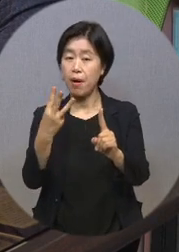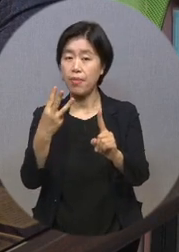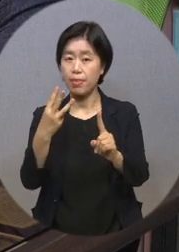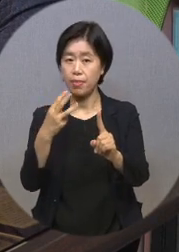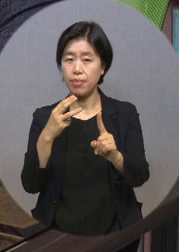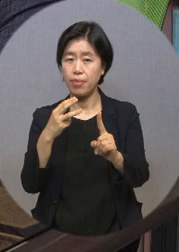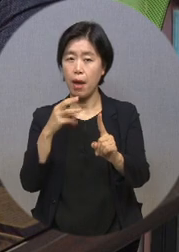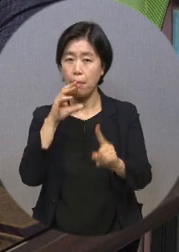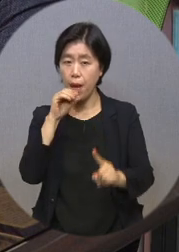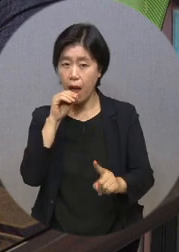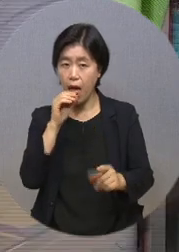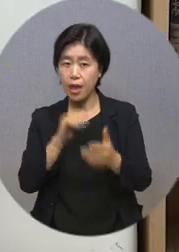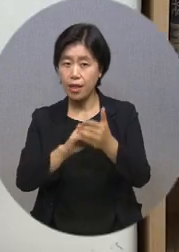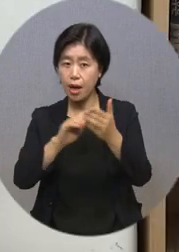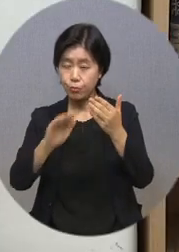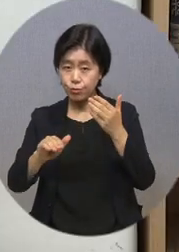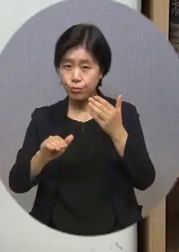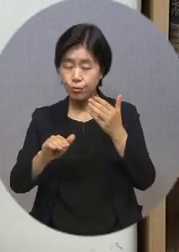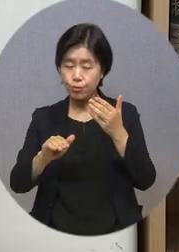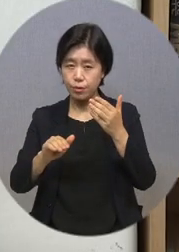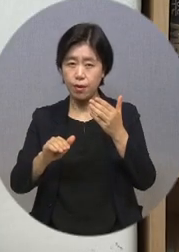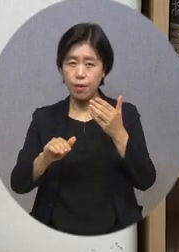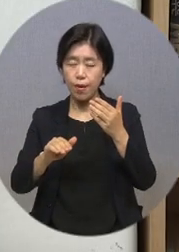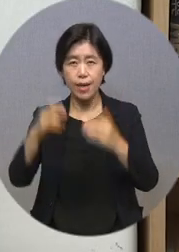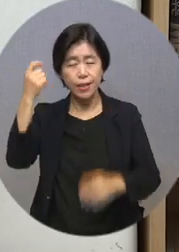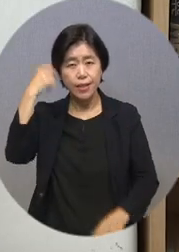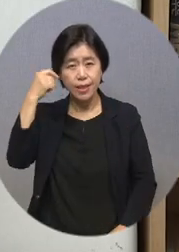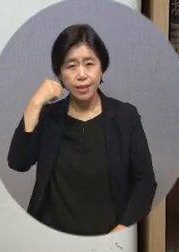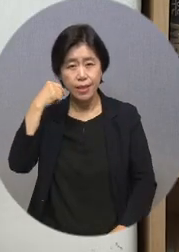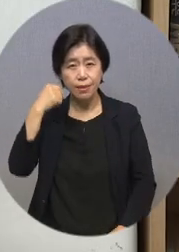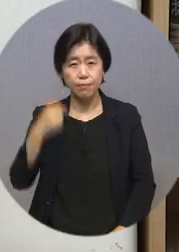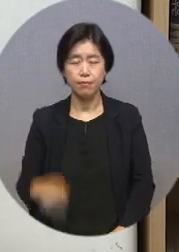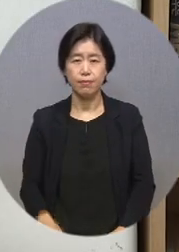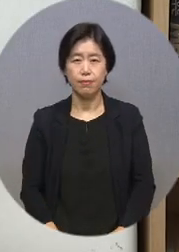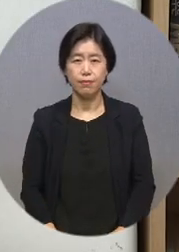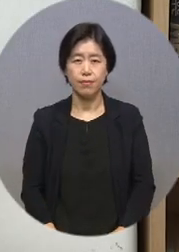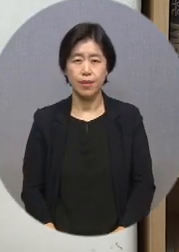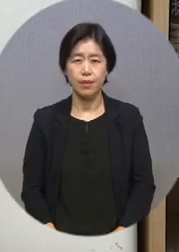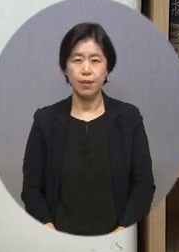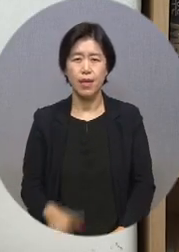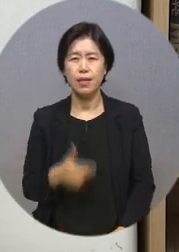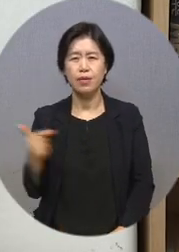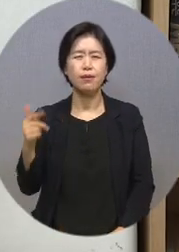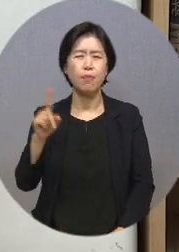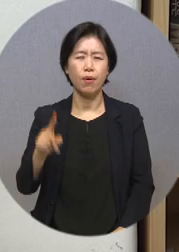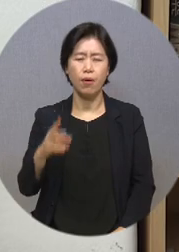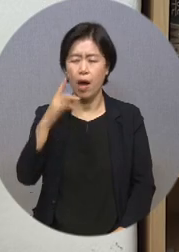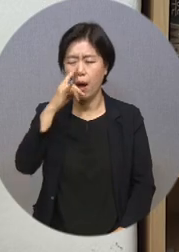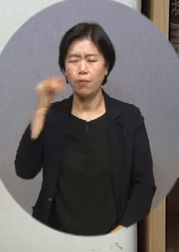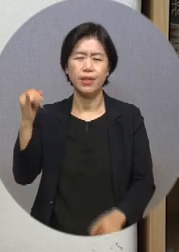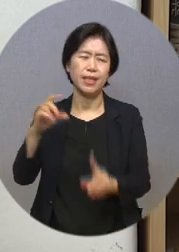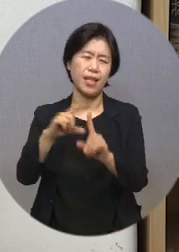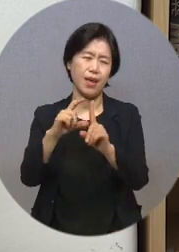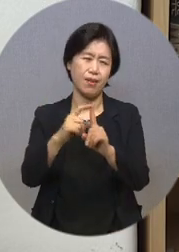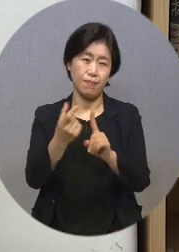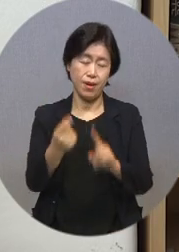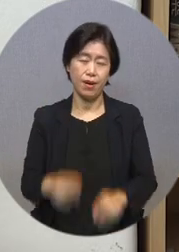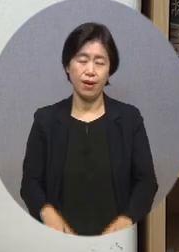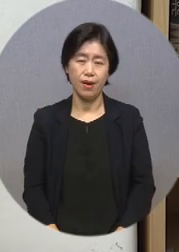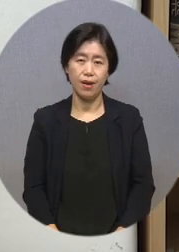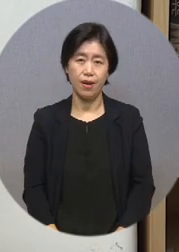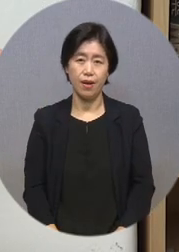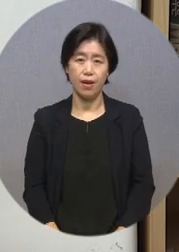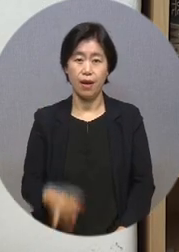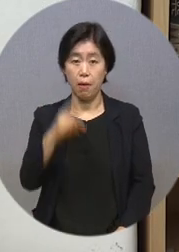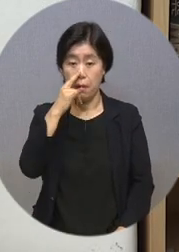때 어머니란 단어를 세 번 읊조리라 그러면 누구나 눈물이 글썽글썽해진다는 네. 말이 있어요. 근데